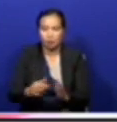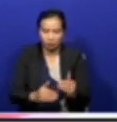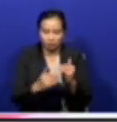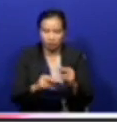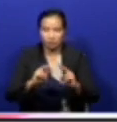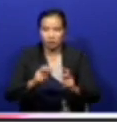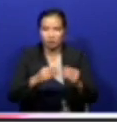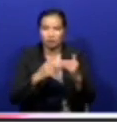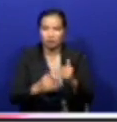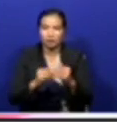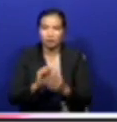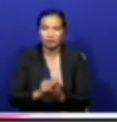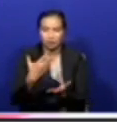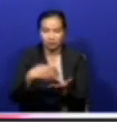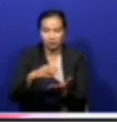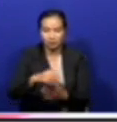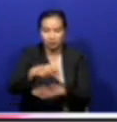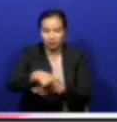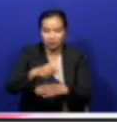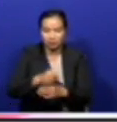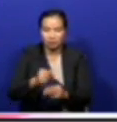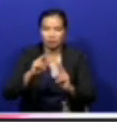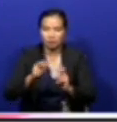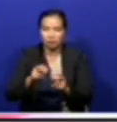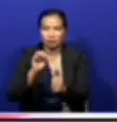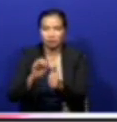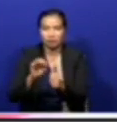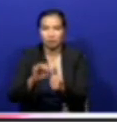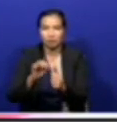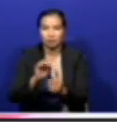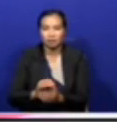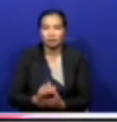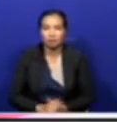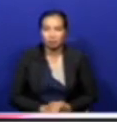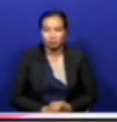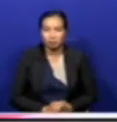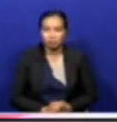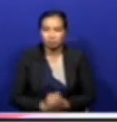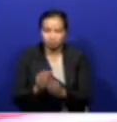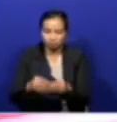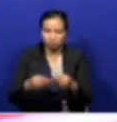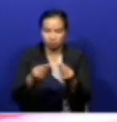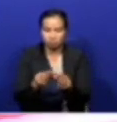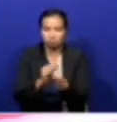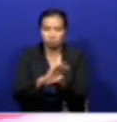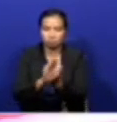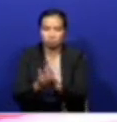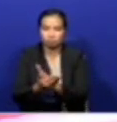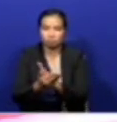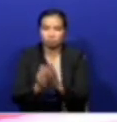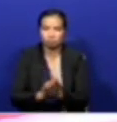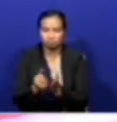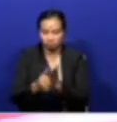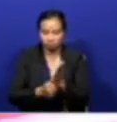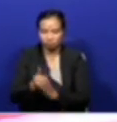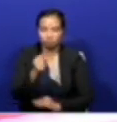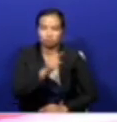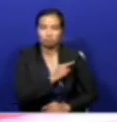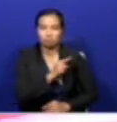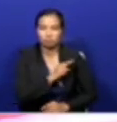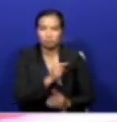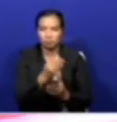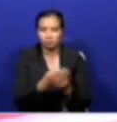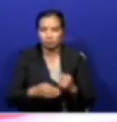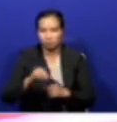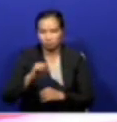กราบเรียนท่านประธานด้วยความเคารพฝากประเด็นที่ผมฝากไว้เป็นข้อสังเกตเพื่อให้หน้าที่ของสมาชิกสภาผู้แทนราษฎรเราส